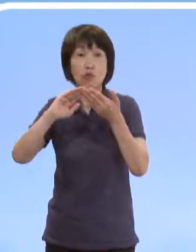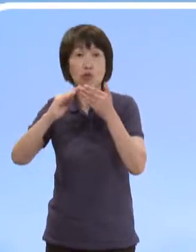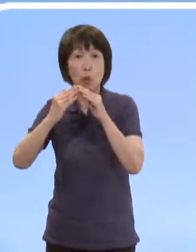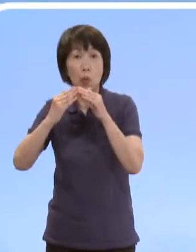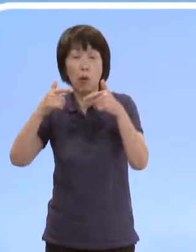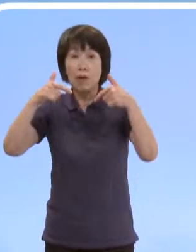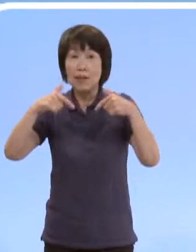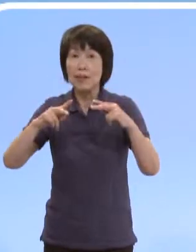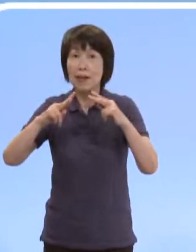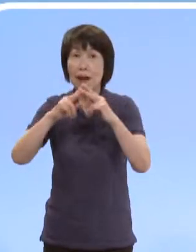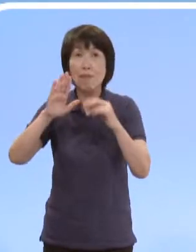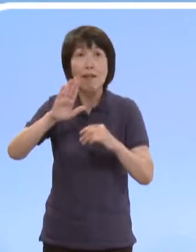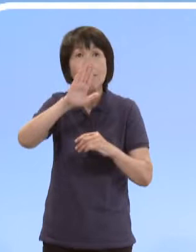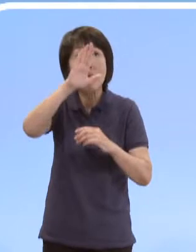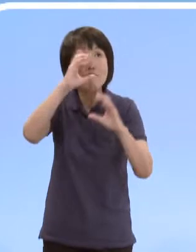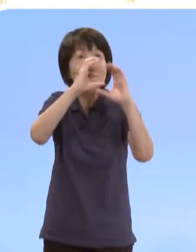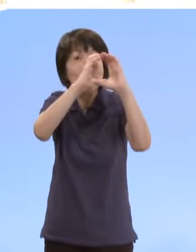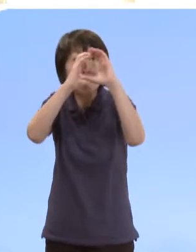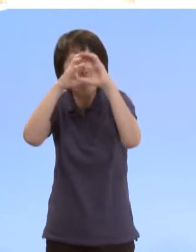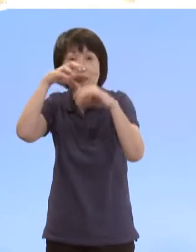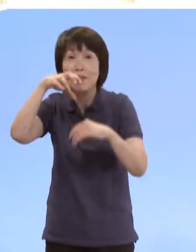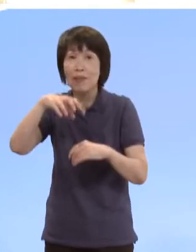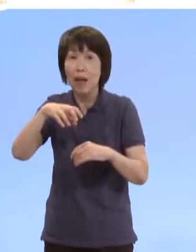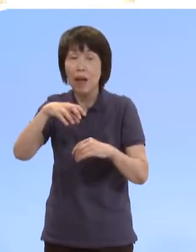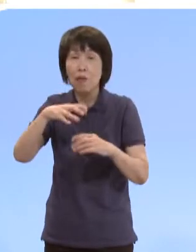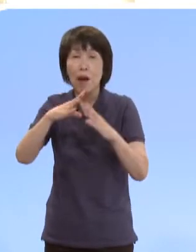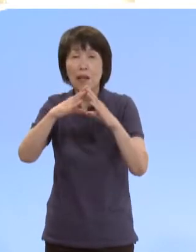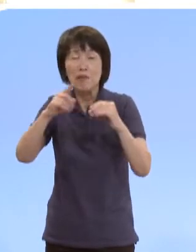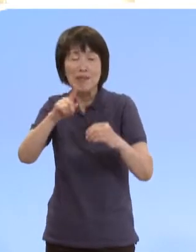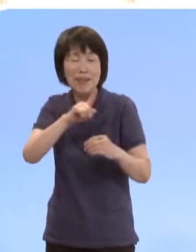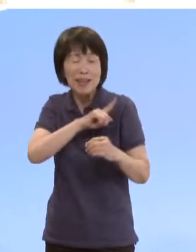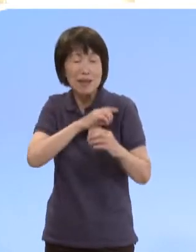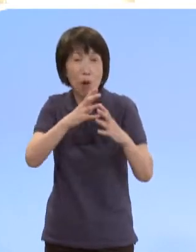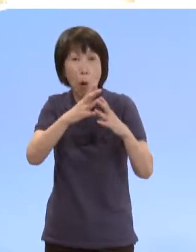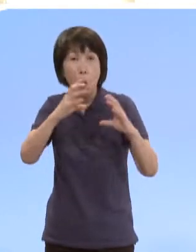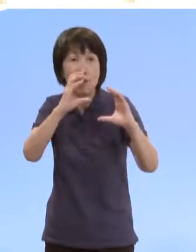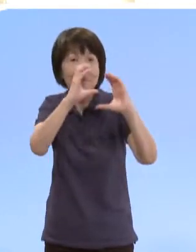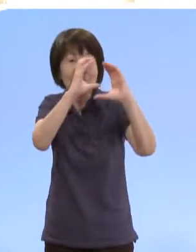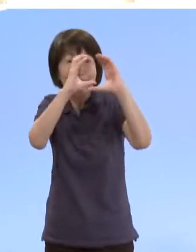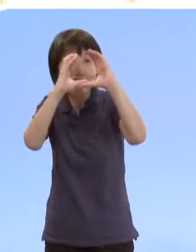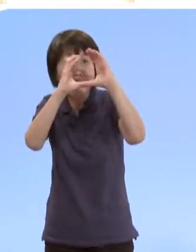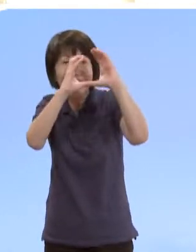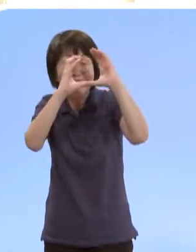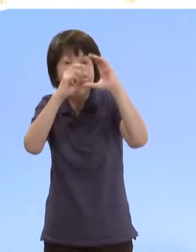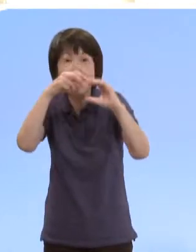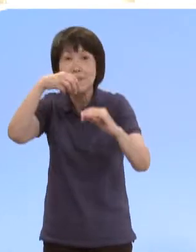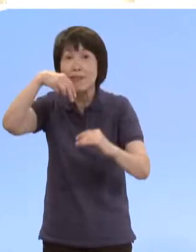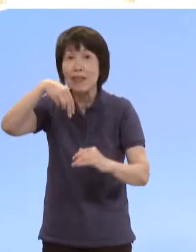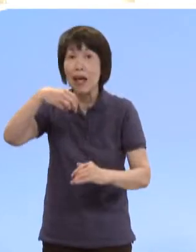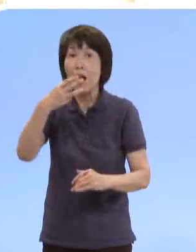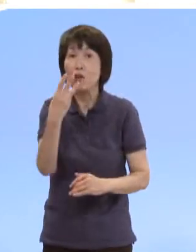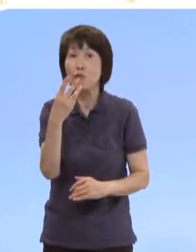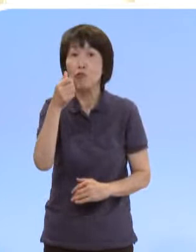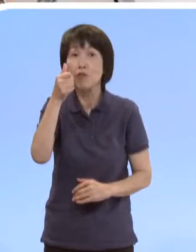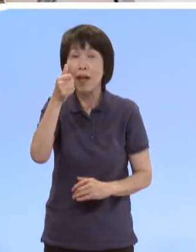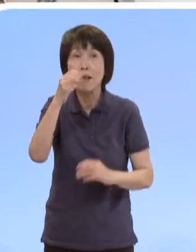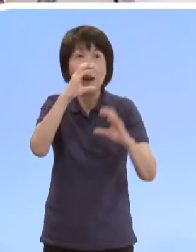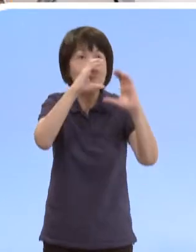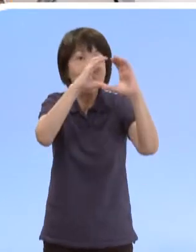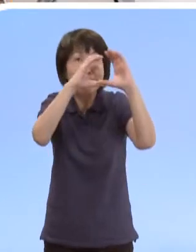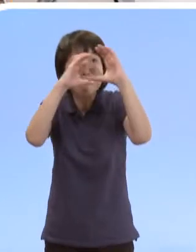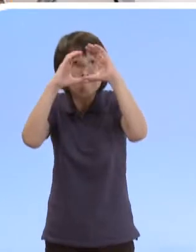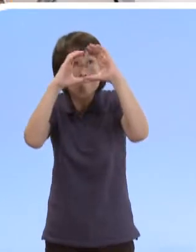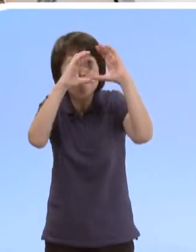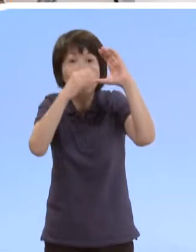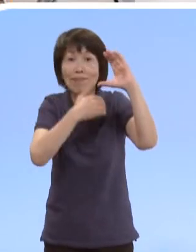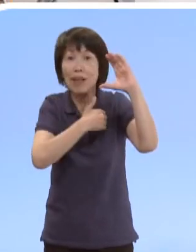播磨天文台では国内最大の望遠鏡ナユタで天体観測ができます。日曜日